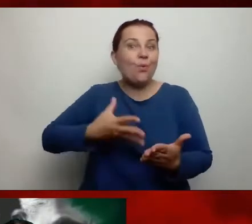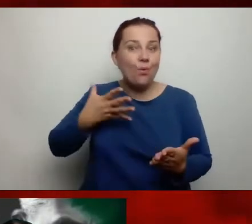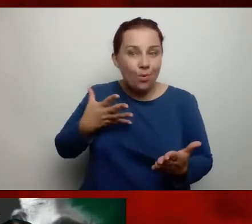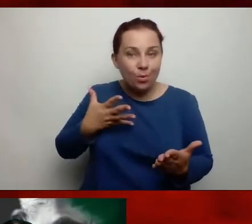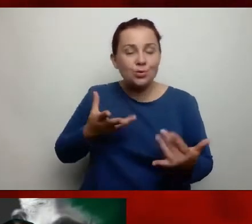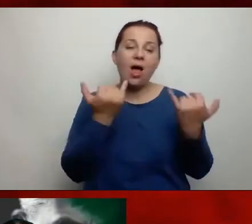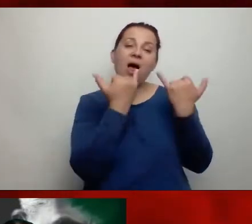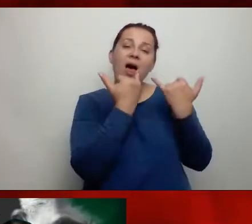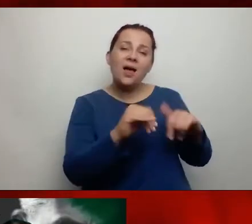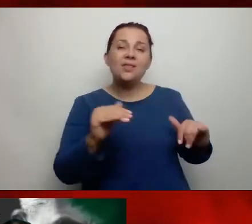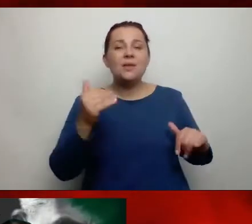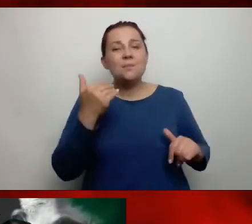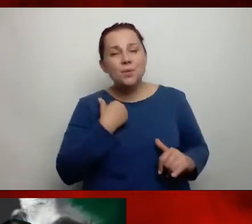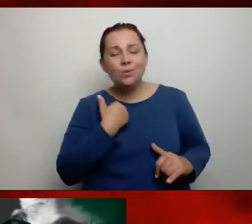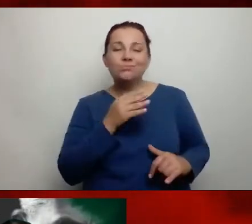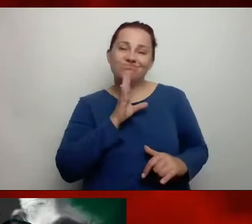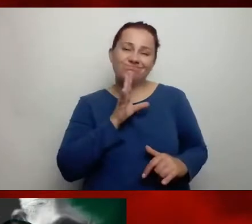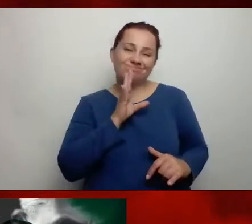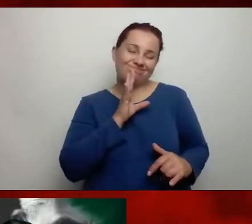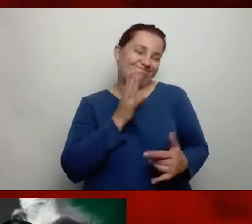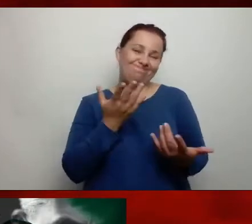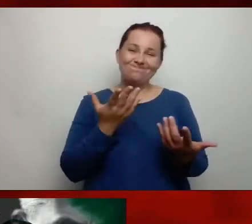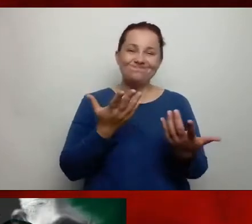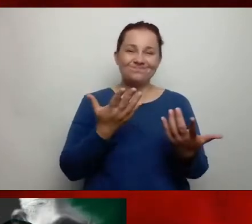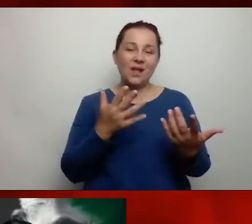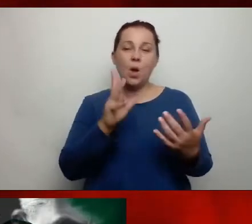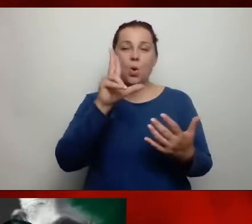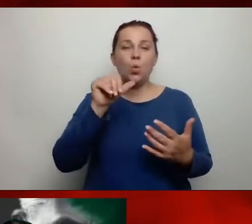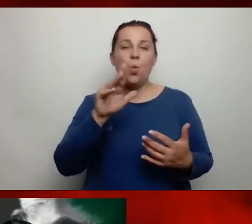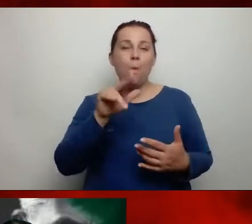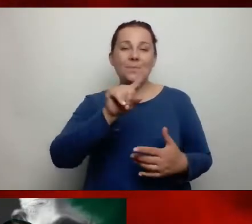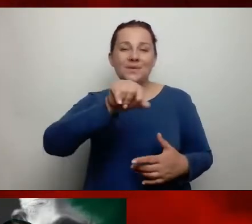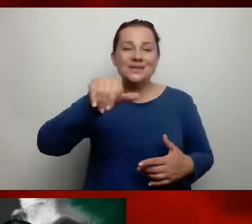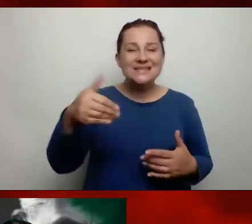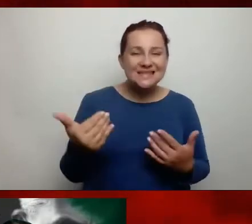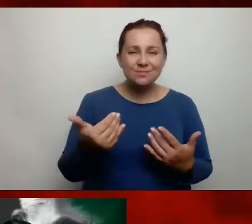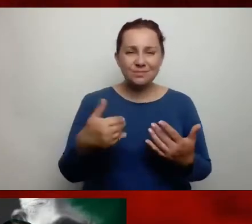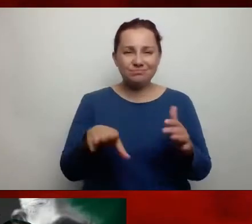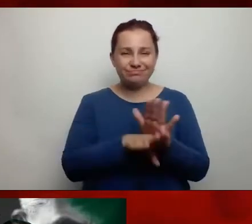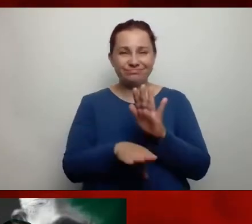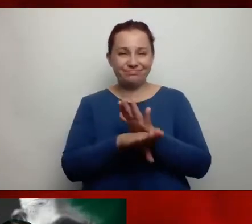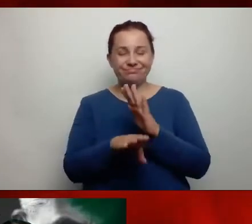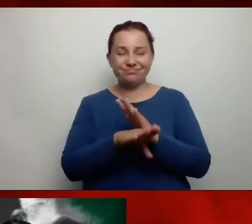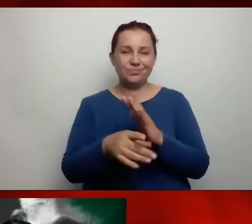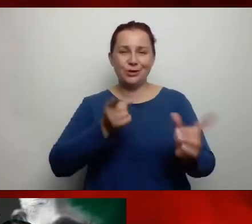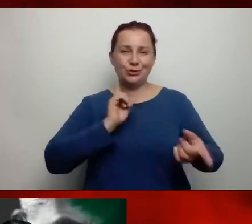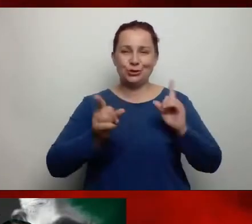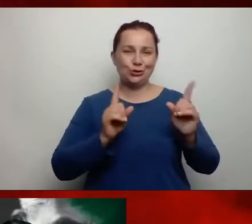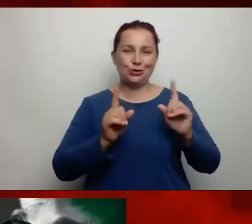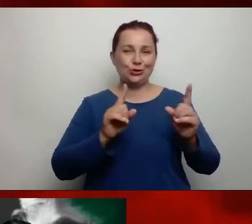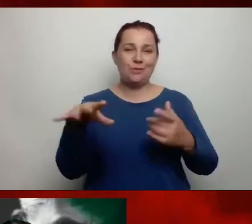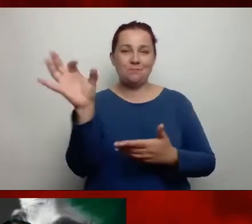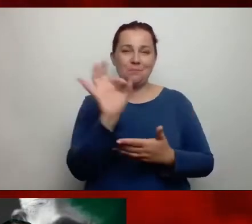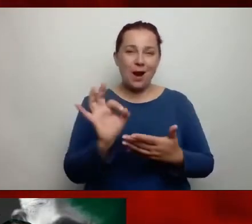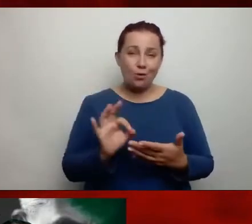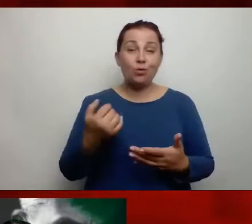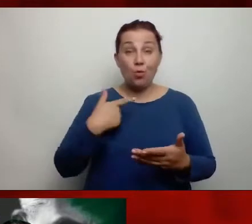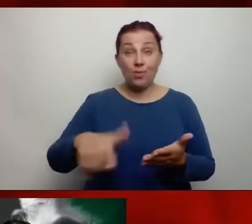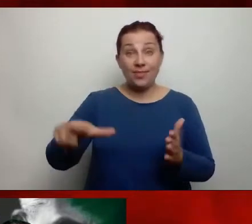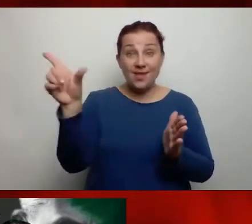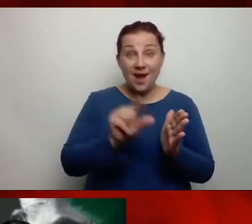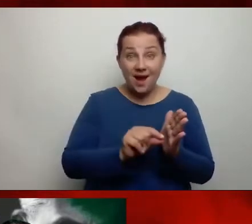Inne były takie, powiedzmy, kubistyczno-futurystyczne, które malowało mu się trochę szybciej, to one były